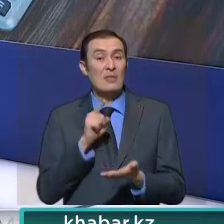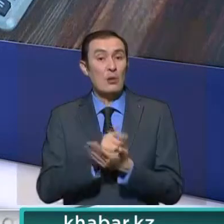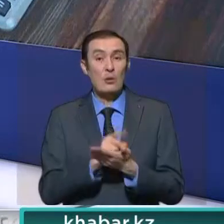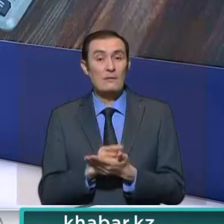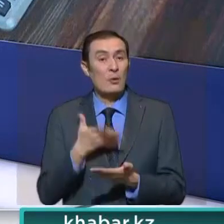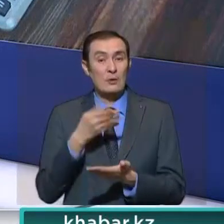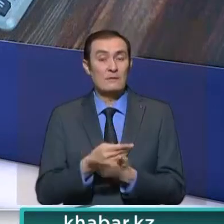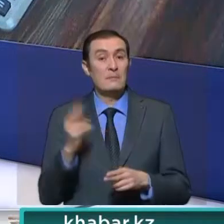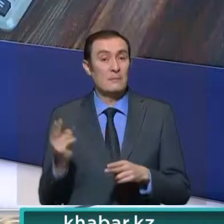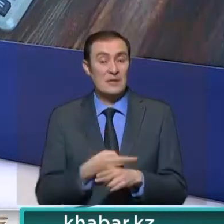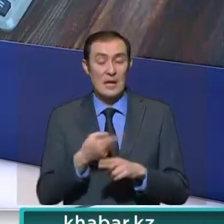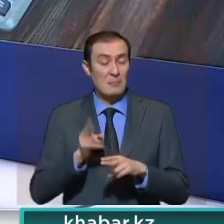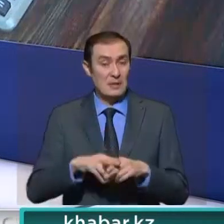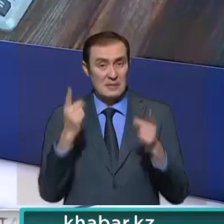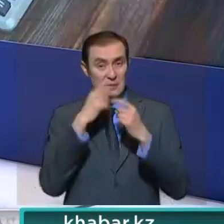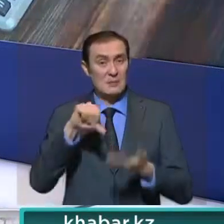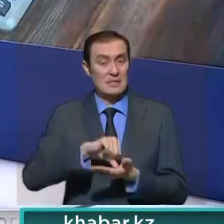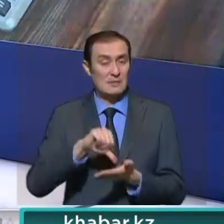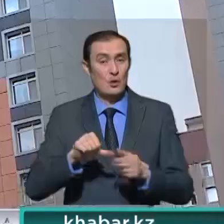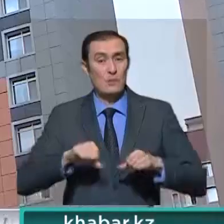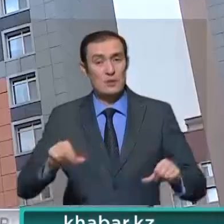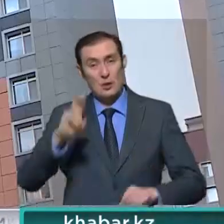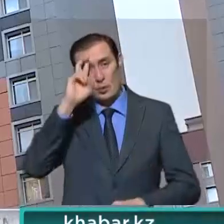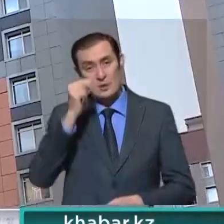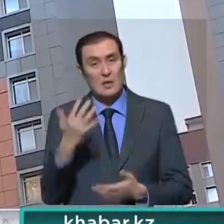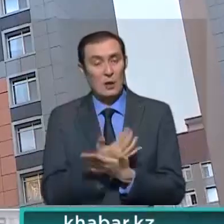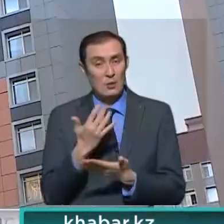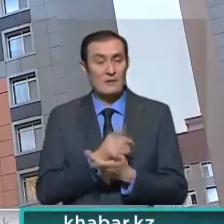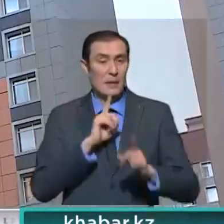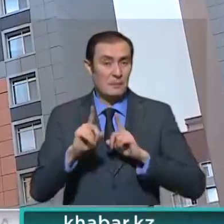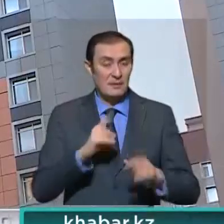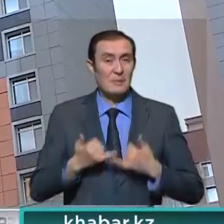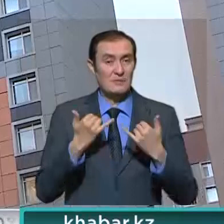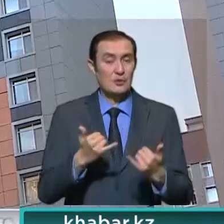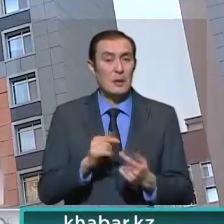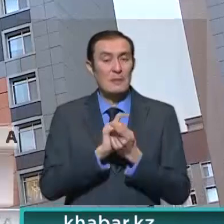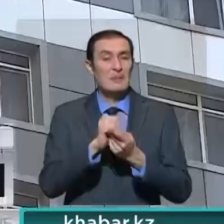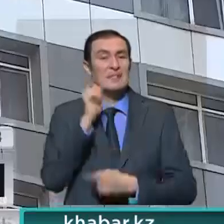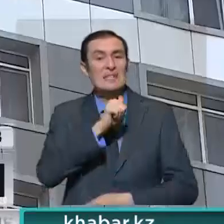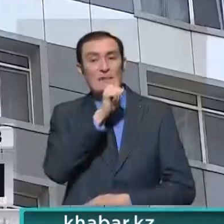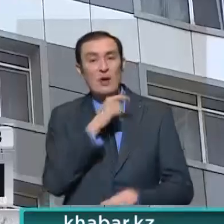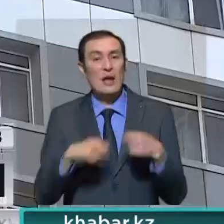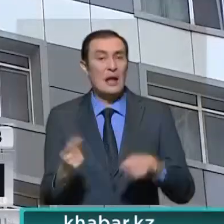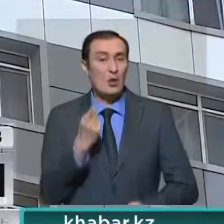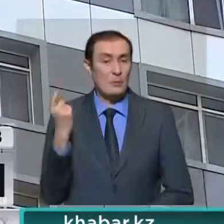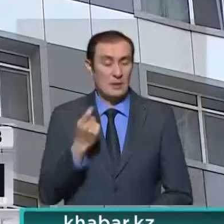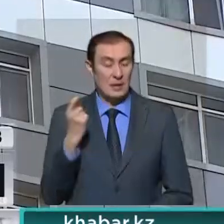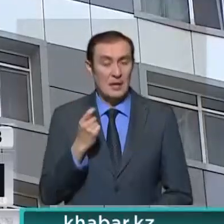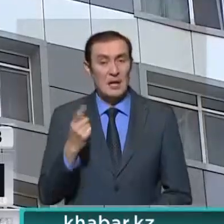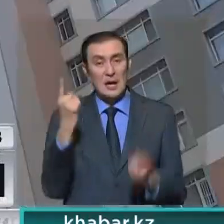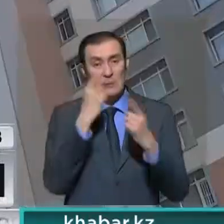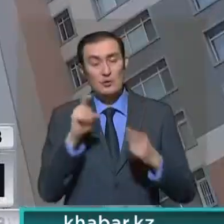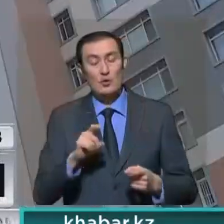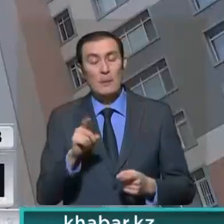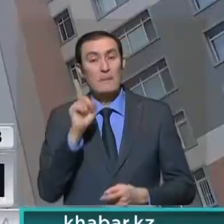налоговых органах не зарегистрировано об этом сообщили представители комитета госдоходов на брифинге посвященном борьбе стенам теневой экономикой они